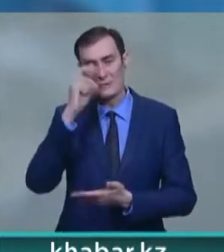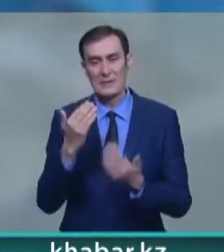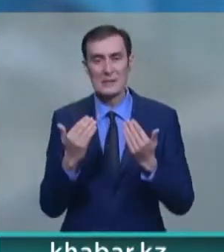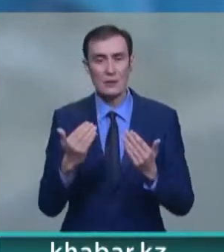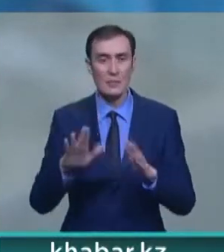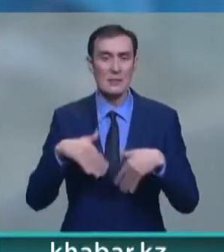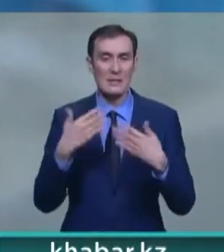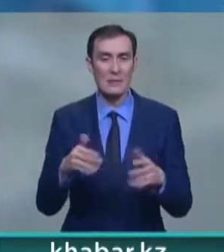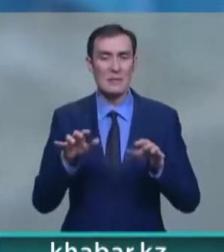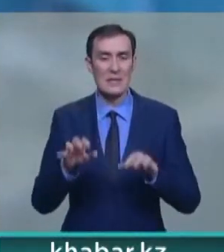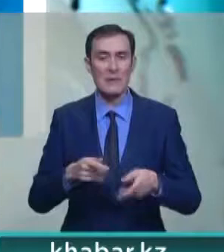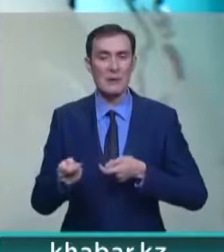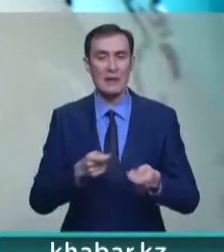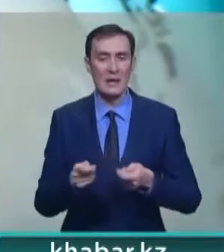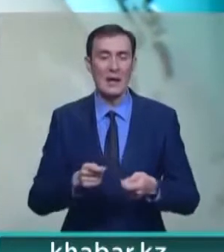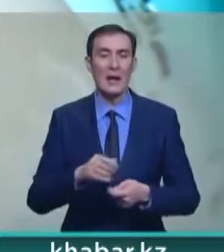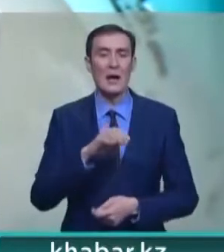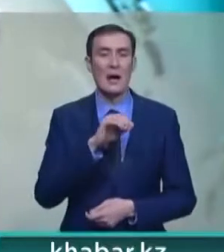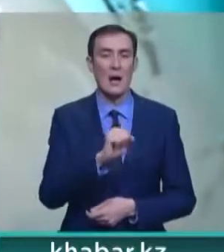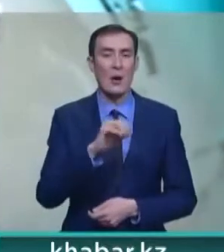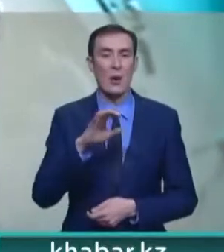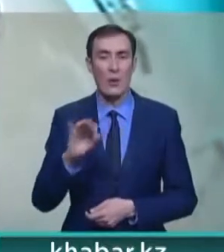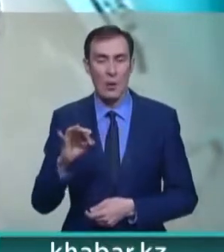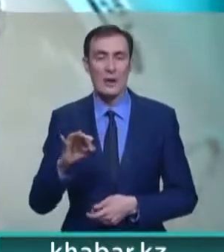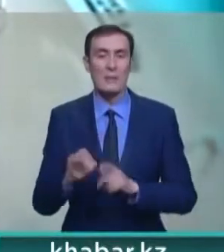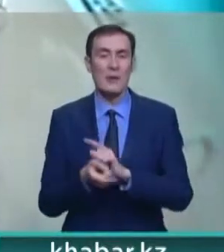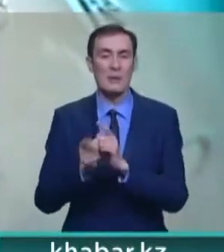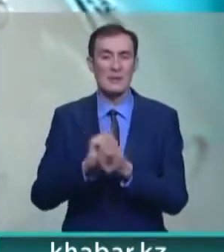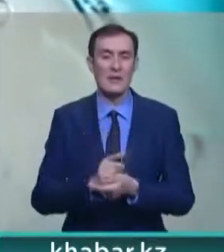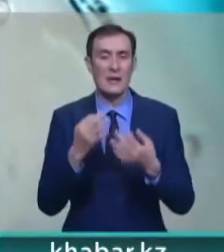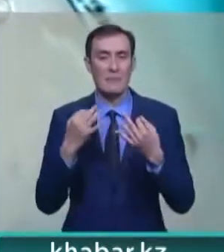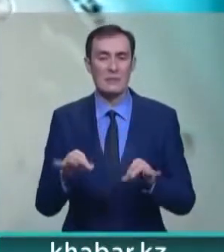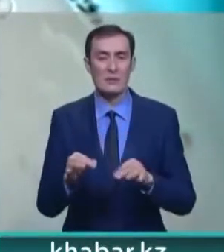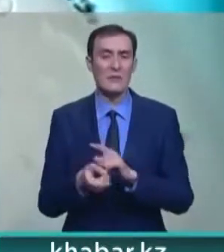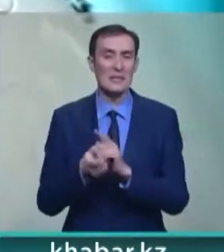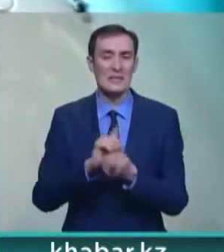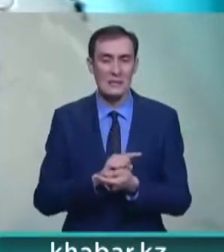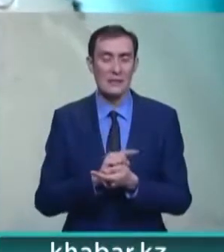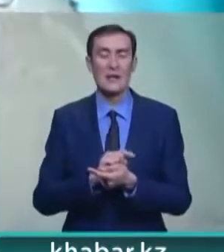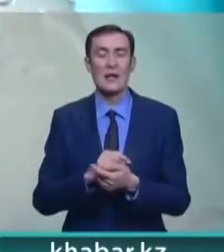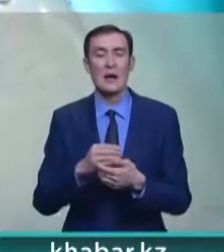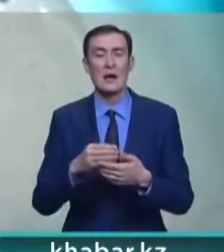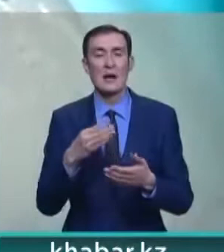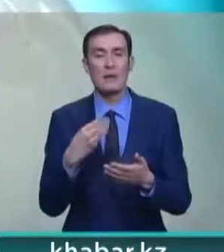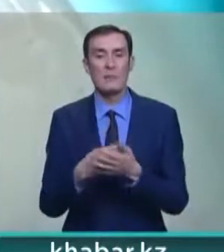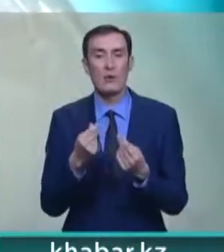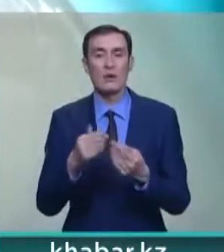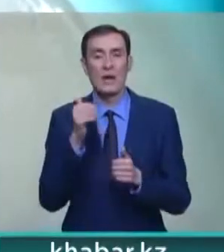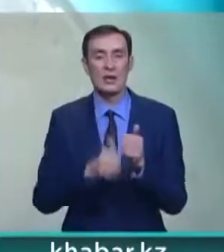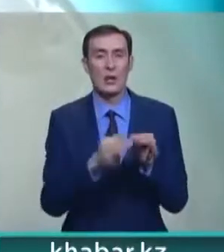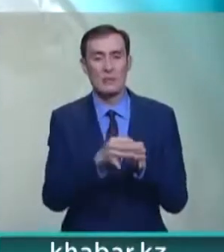сегодня представил председатель правления акционерного общества. Преобразование позволит диверсифицировать портфель по географии